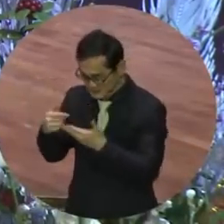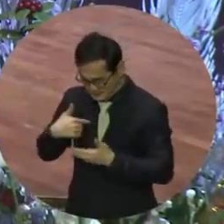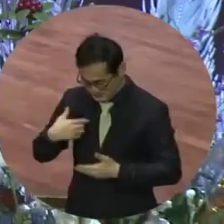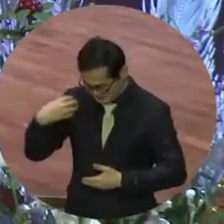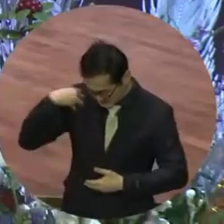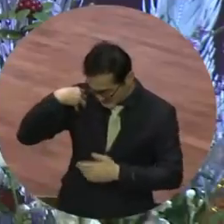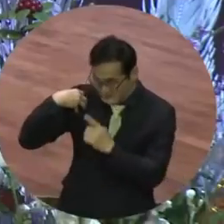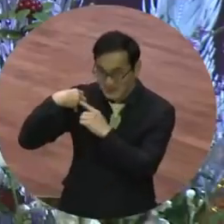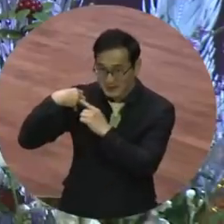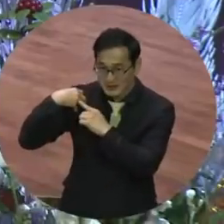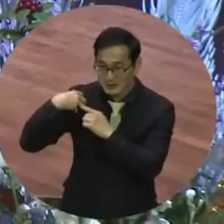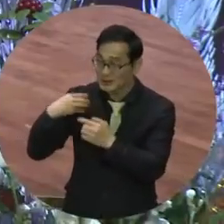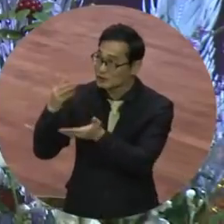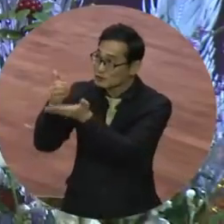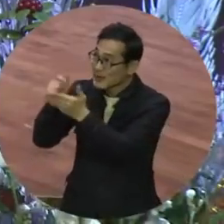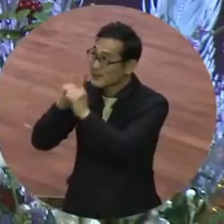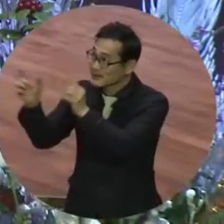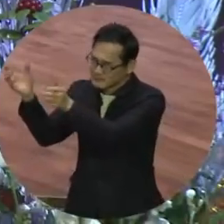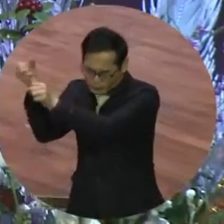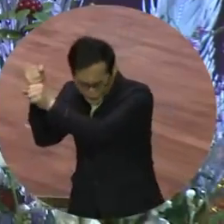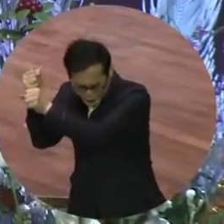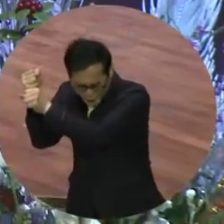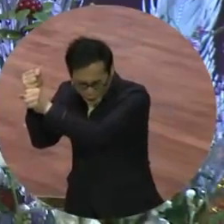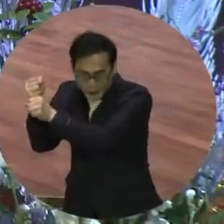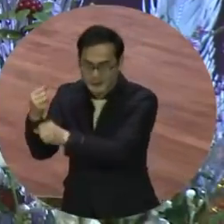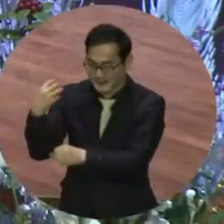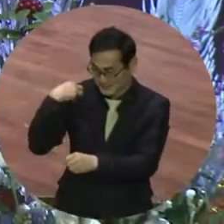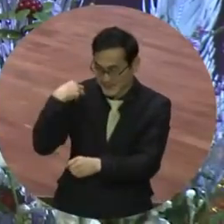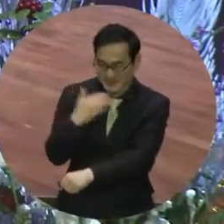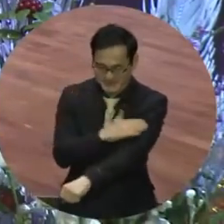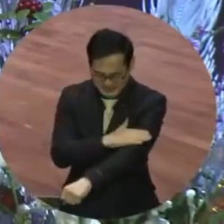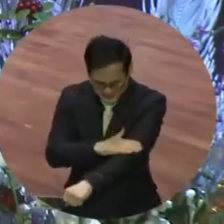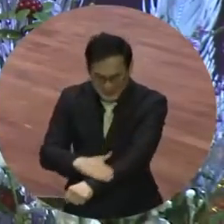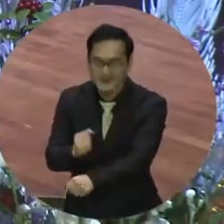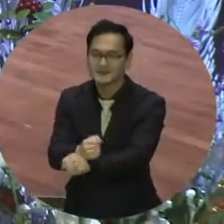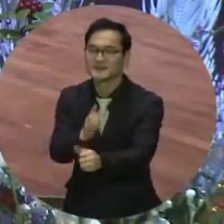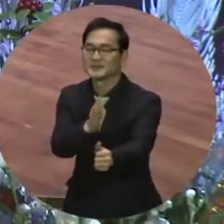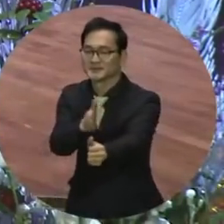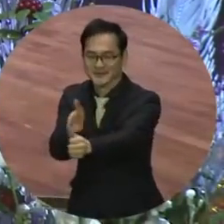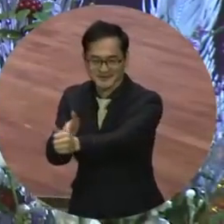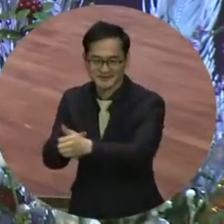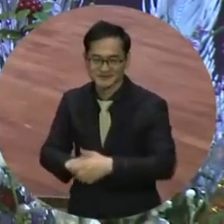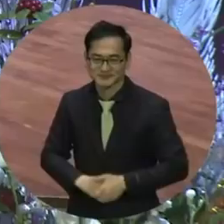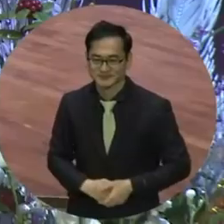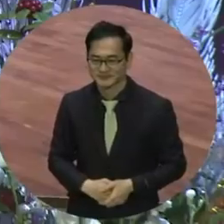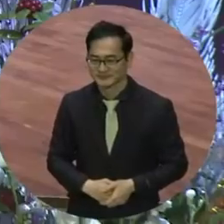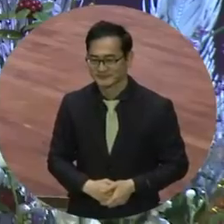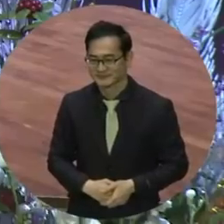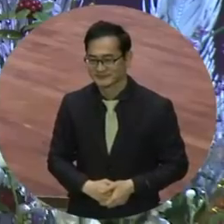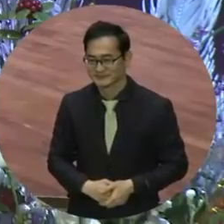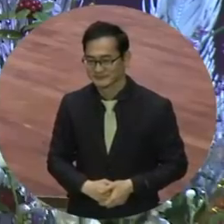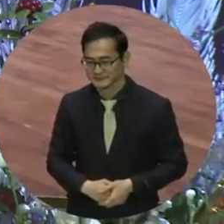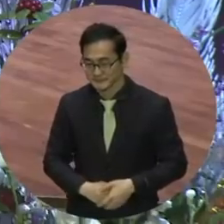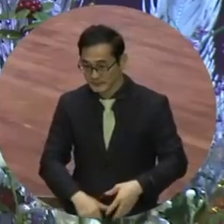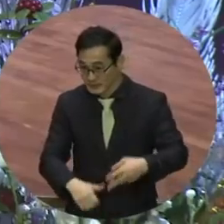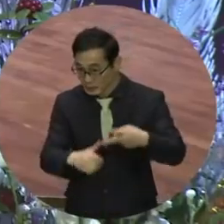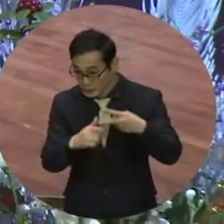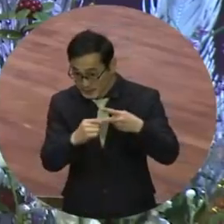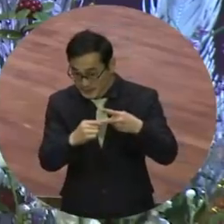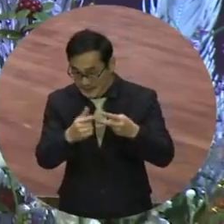인생 작품 남기시기를 죄물로 축복합니다. 두 번째로 기도의